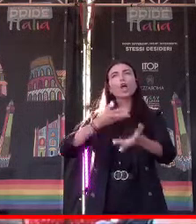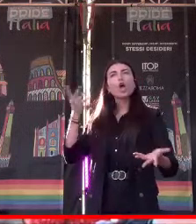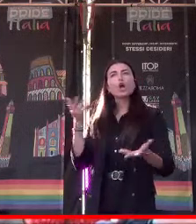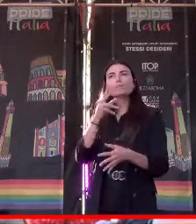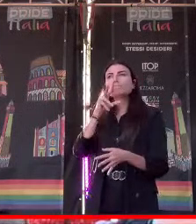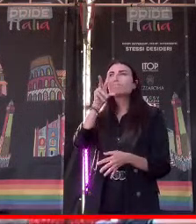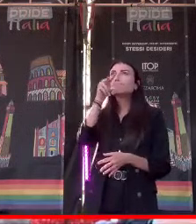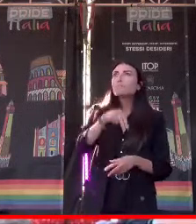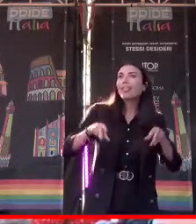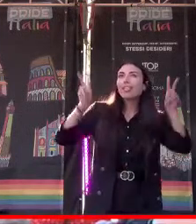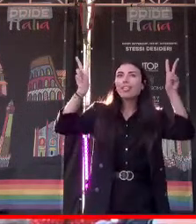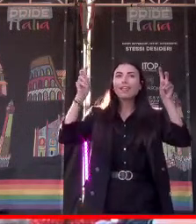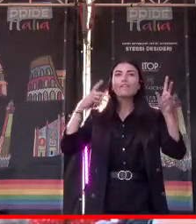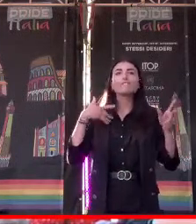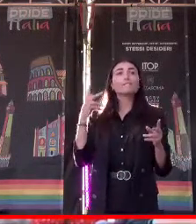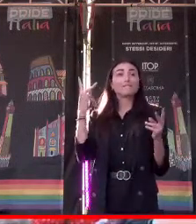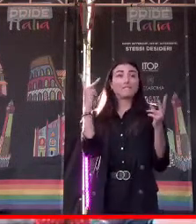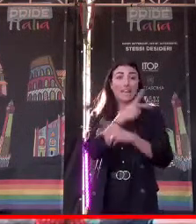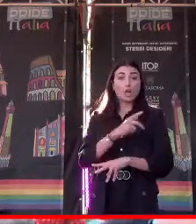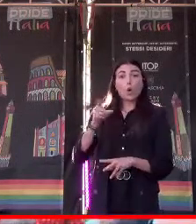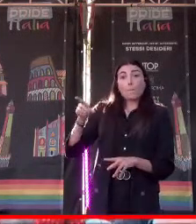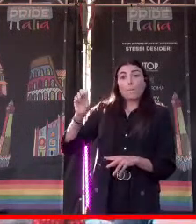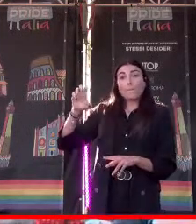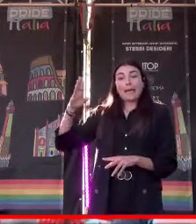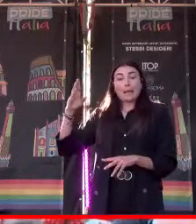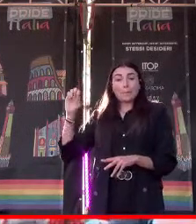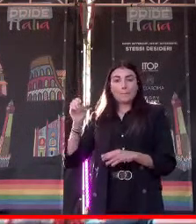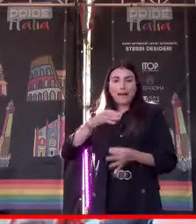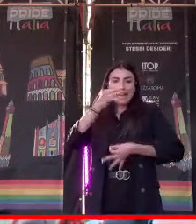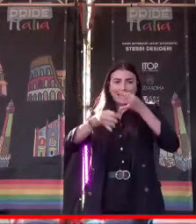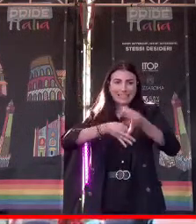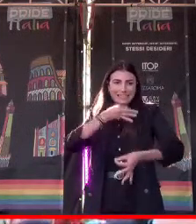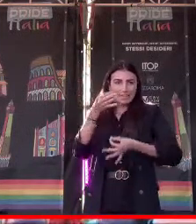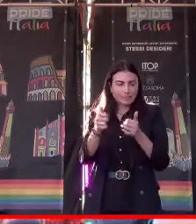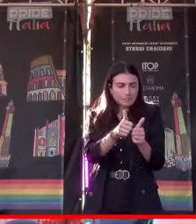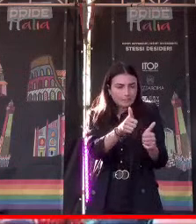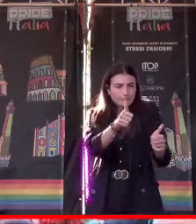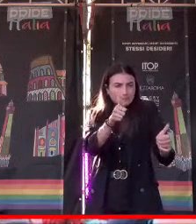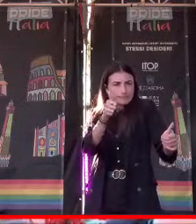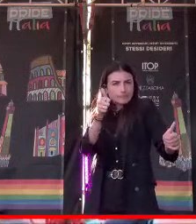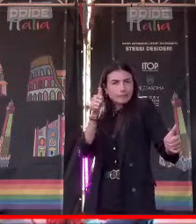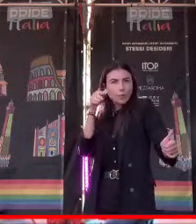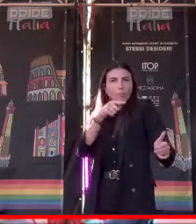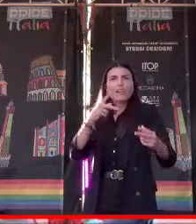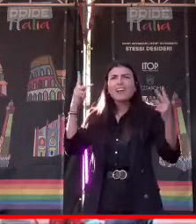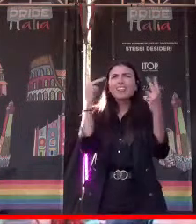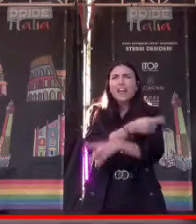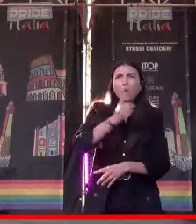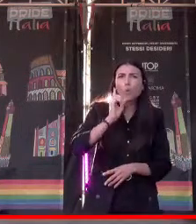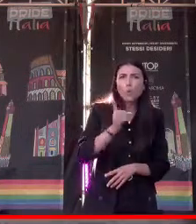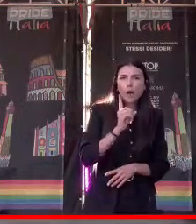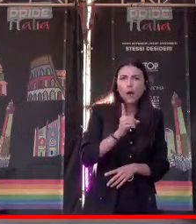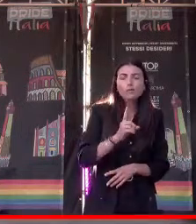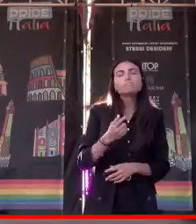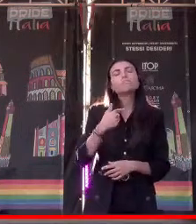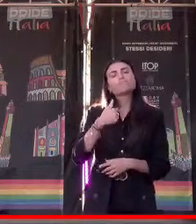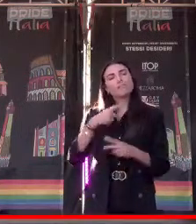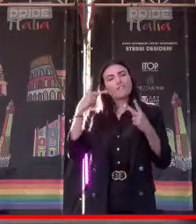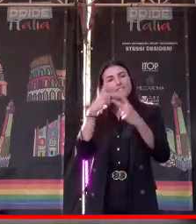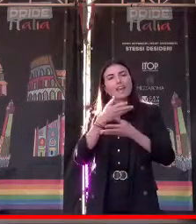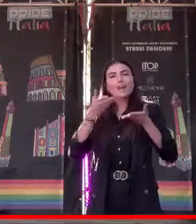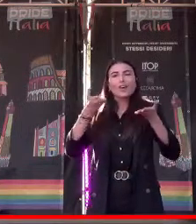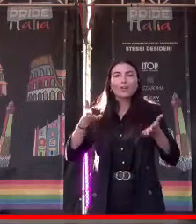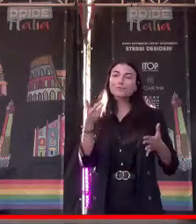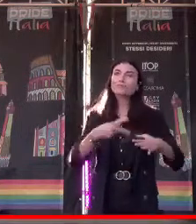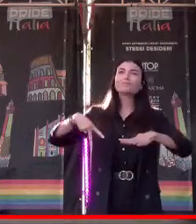parlando, perché poi l'acronimo PEBA allontana un po' la distanza da quello che è realmente, cioè... E qua io adesso sono sul palco che